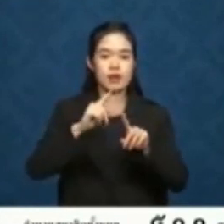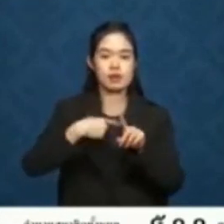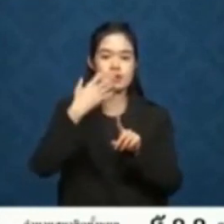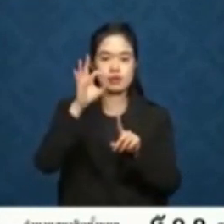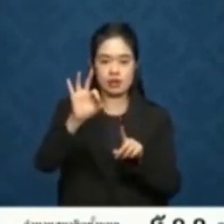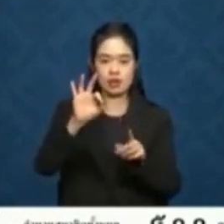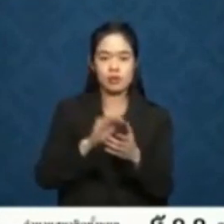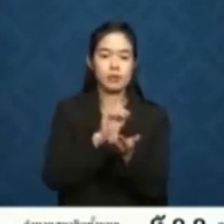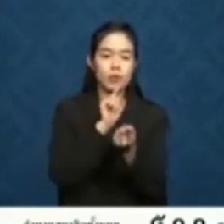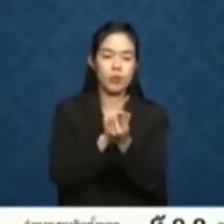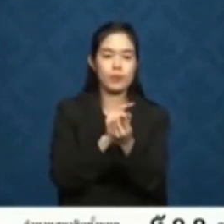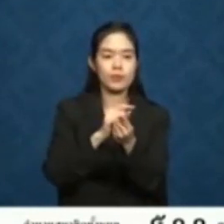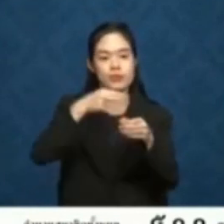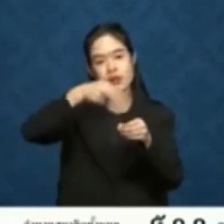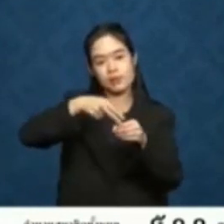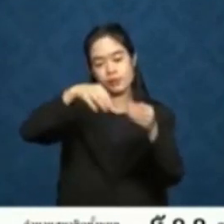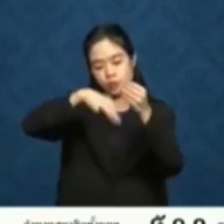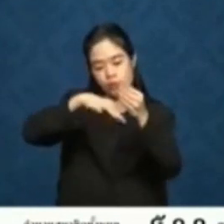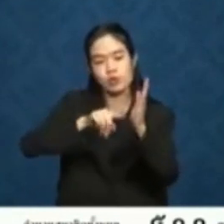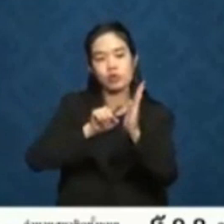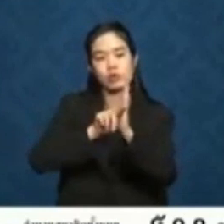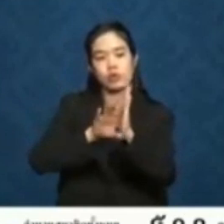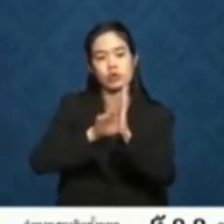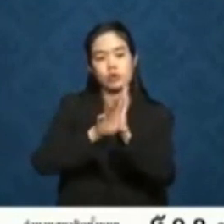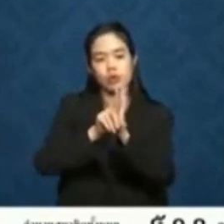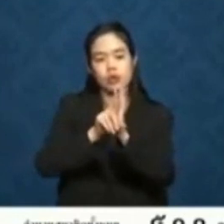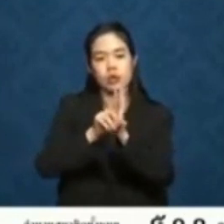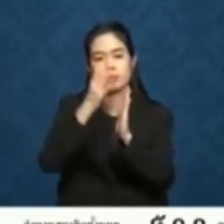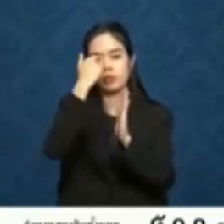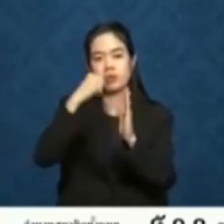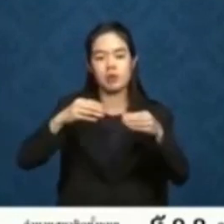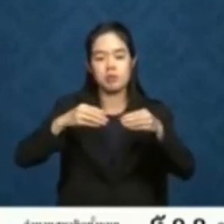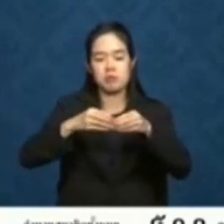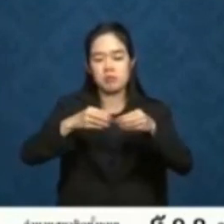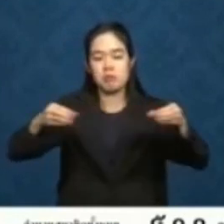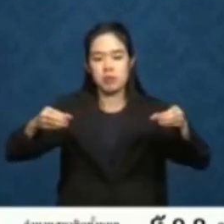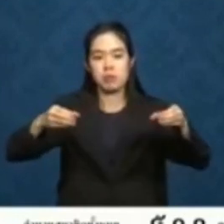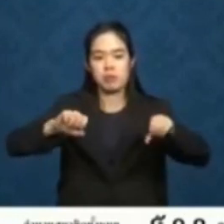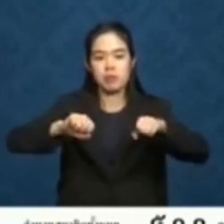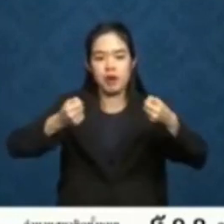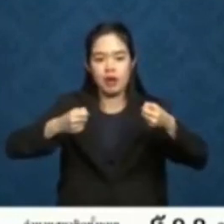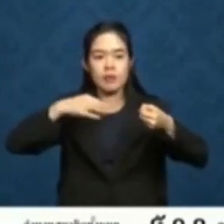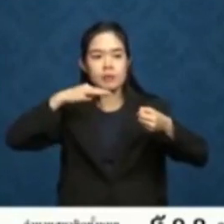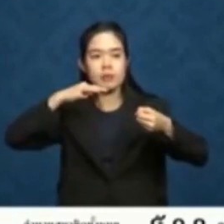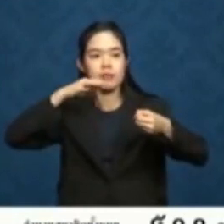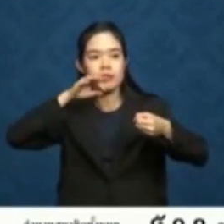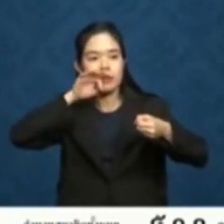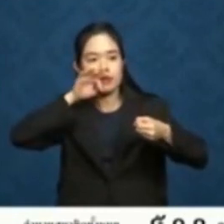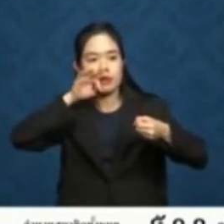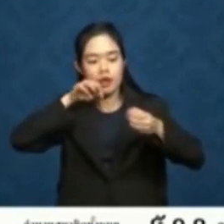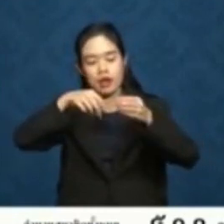ครับพบเหตุการณ์น้ำมันรั่วไหลในจังหวัดชลบุรีจากกรณีท่อรับส่งน้ำมันดิบแตกรั่วทำให้น้ำมันดิบไหลลงสู่ทะเล